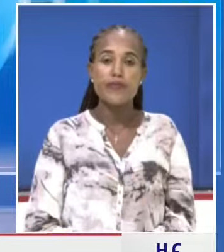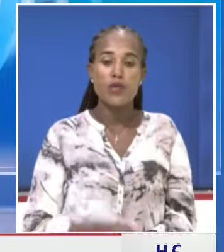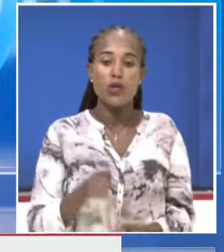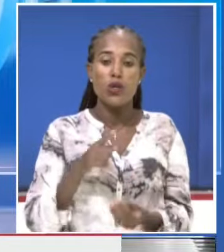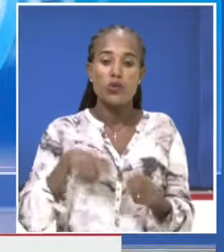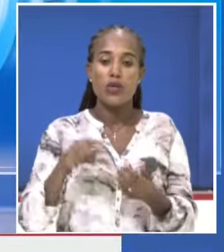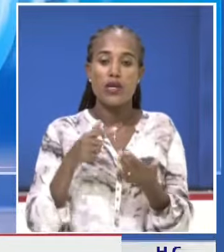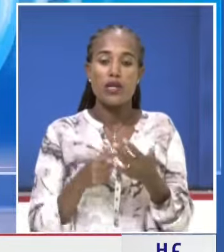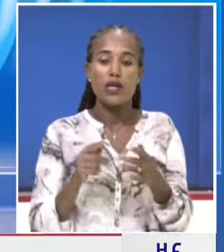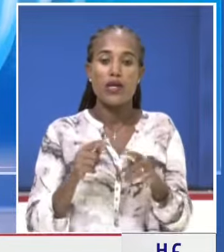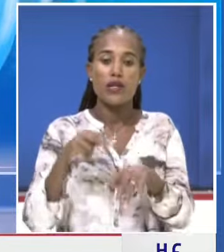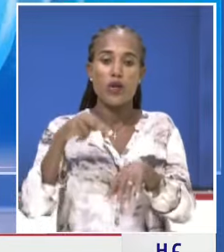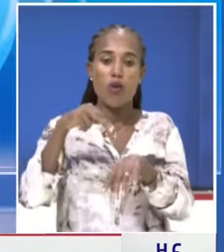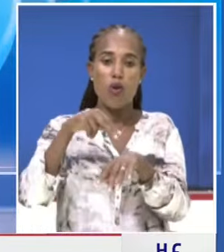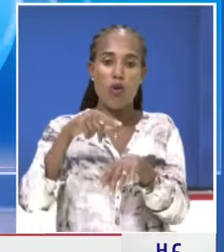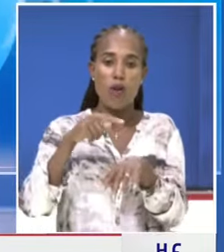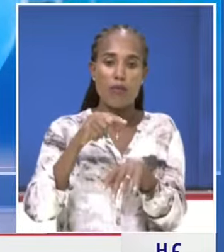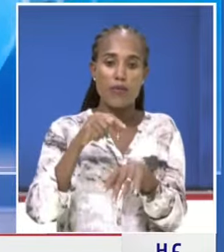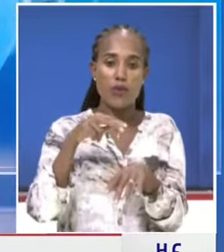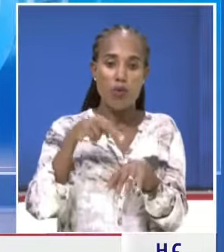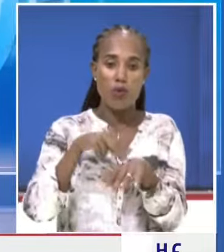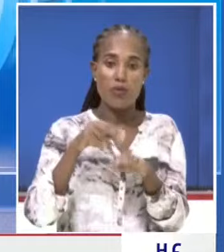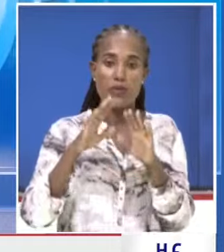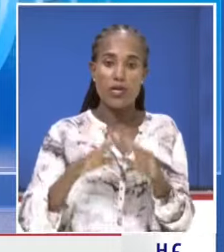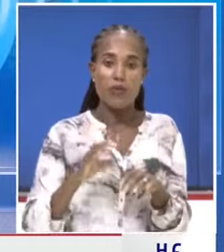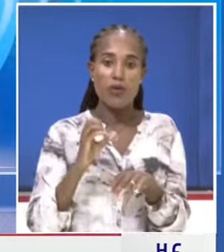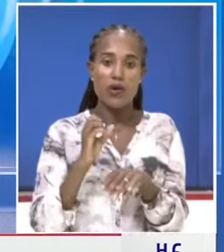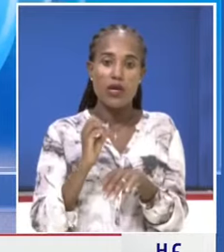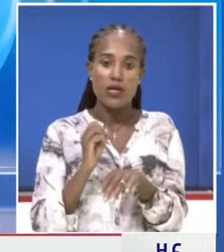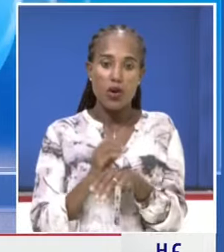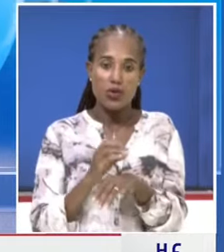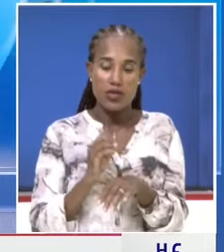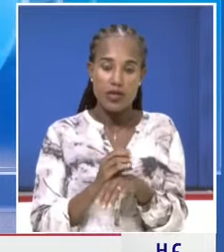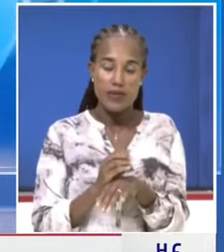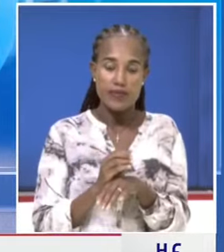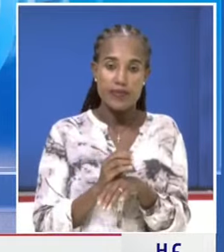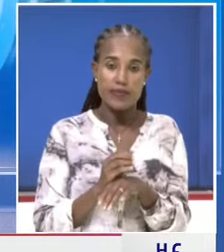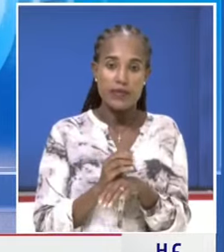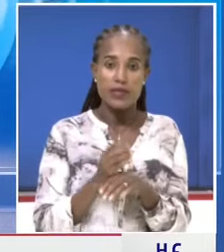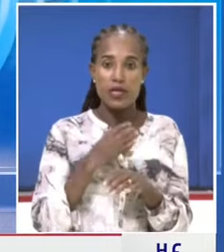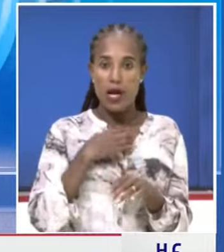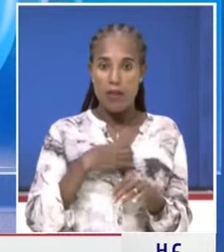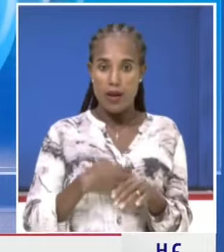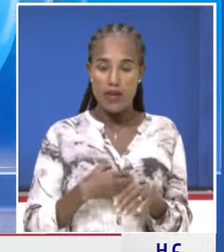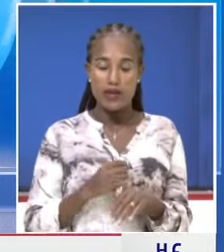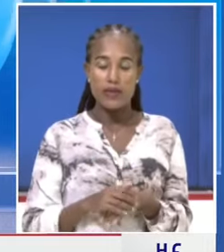ይሄ የተቋቋመ የሰላም ካውንስል አባላት